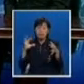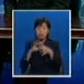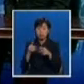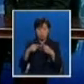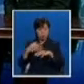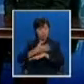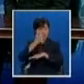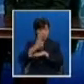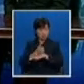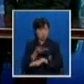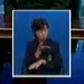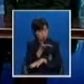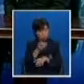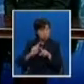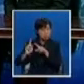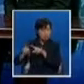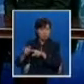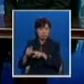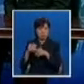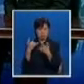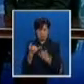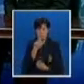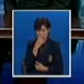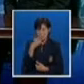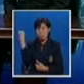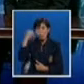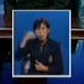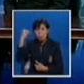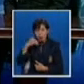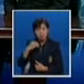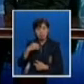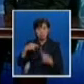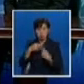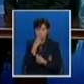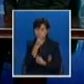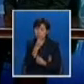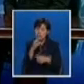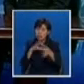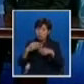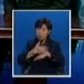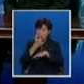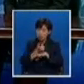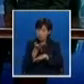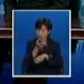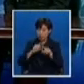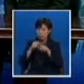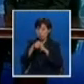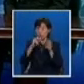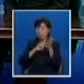างการเมืองที่มีการชูขึ้นมาเนี่ยมันมีหลายครั้งที่มันบ่งบอกว่าจริงๆมันไม่ใช่เป้าห